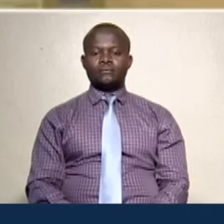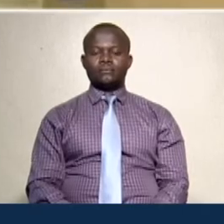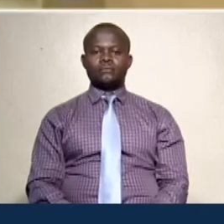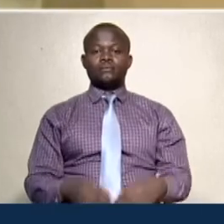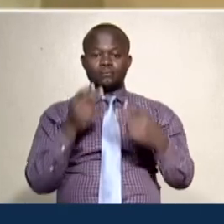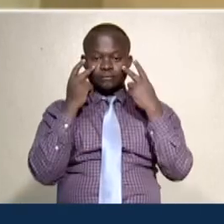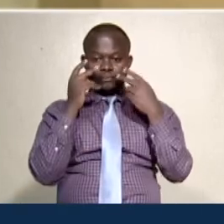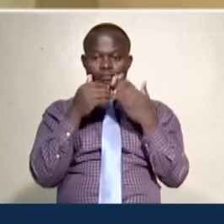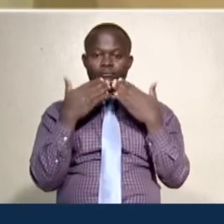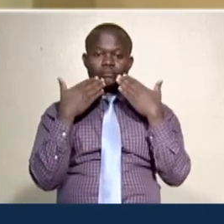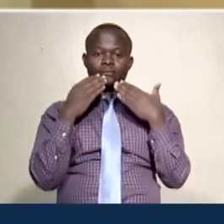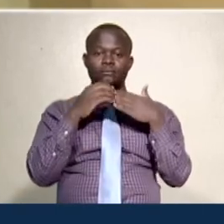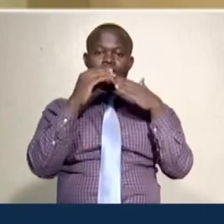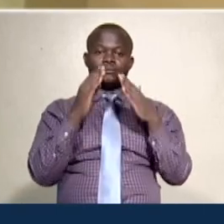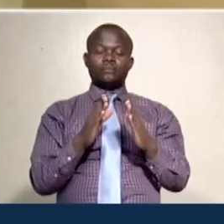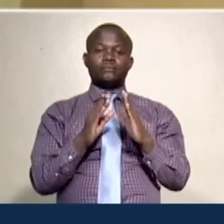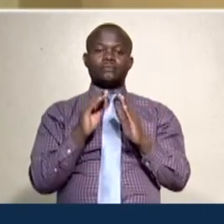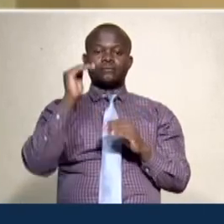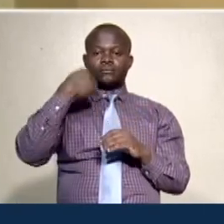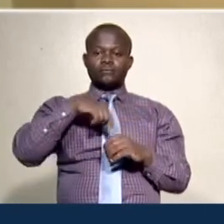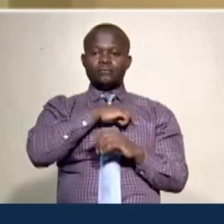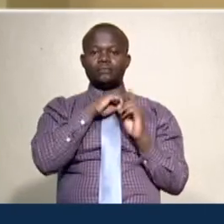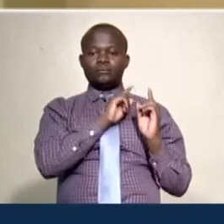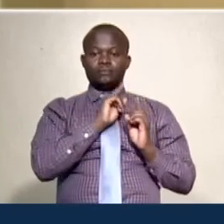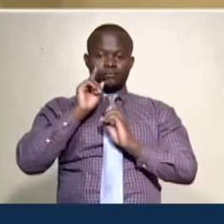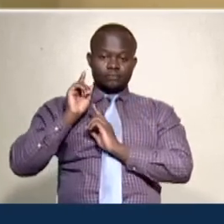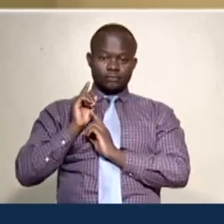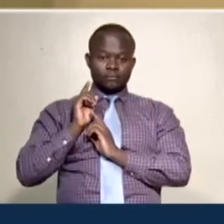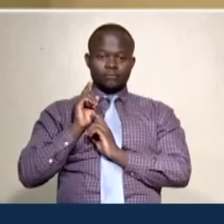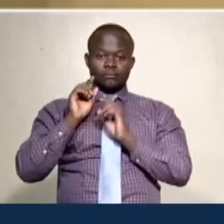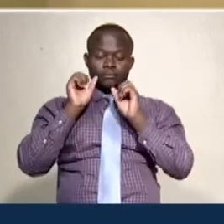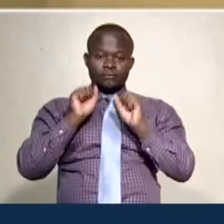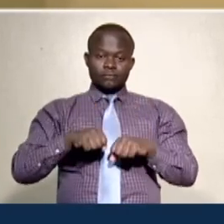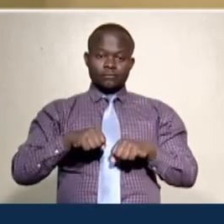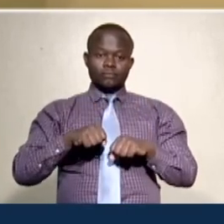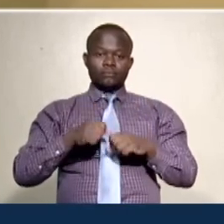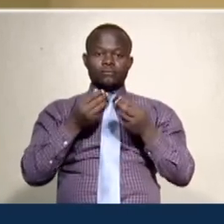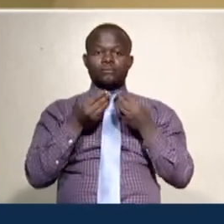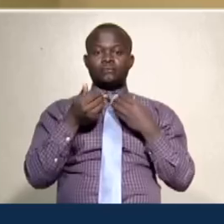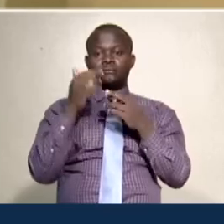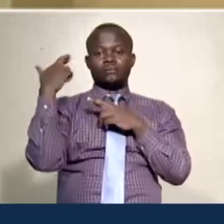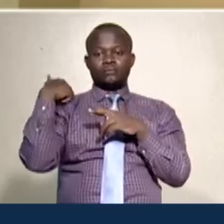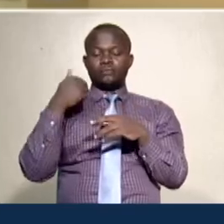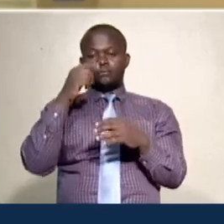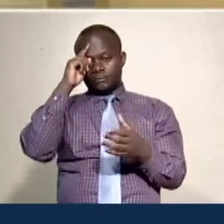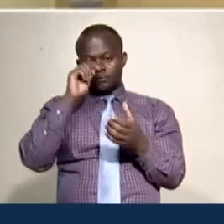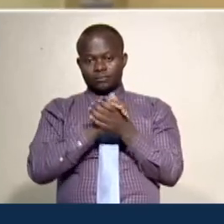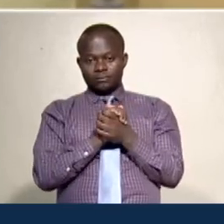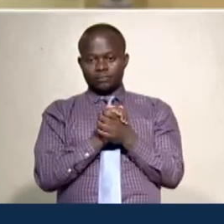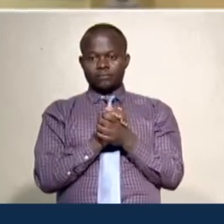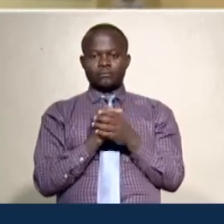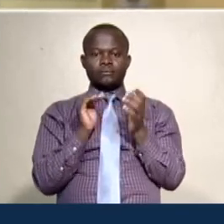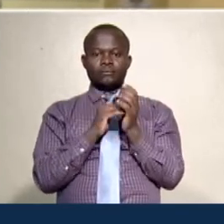gushimira ubuyobozi bukuru bwacu bwa gisirikare bwashoboye kuduha inshingano bakatwizera,